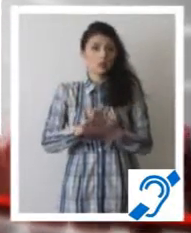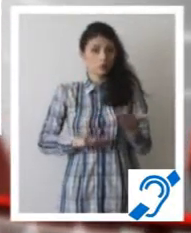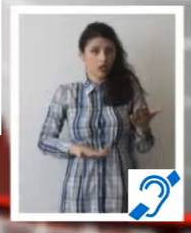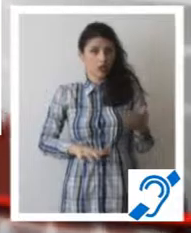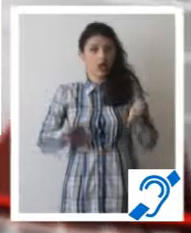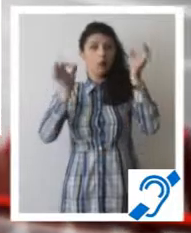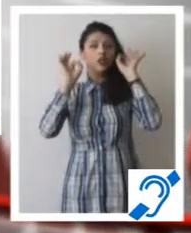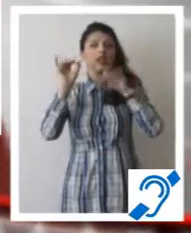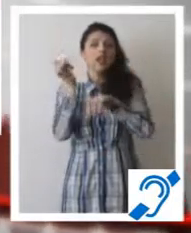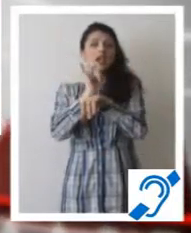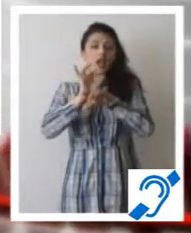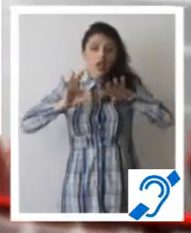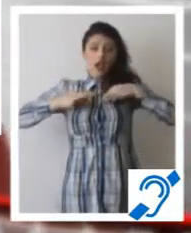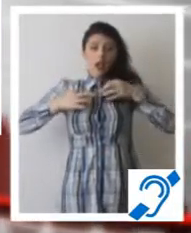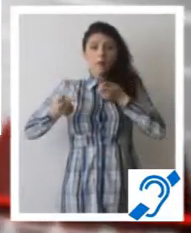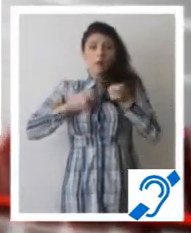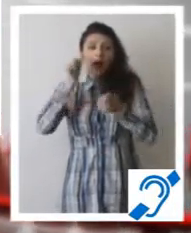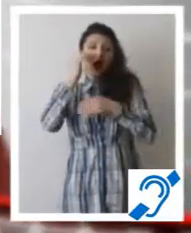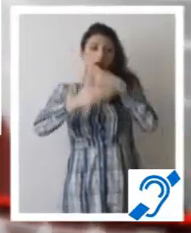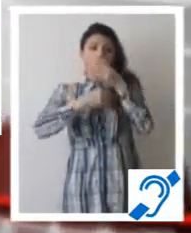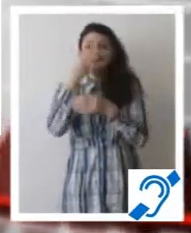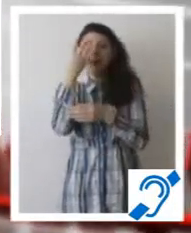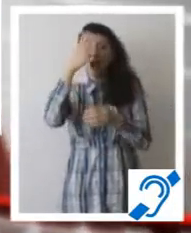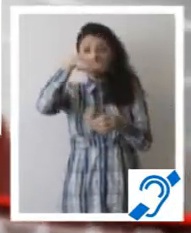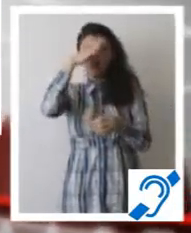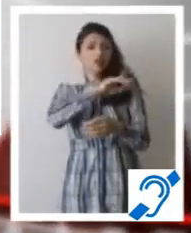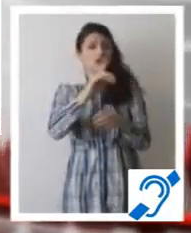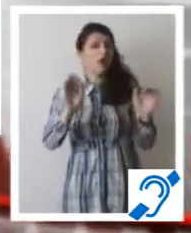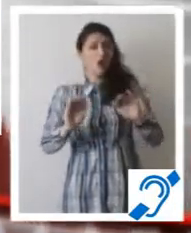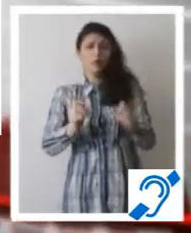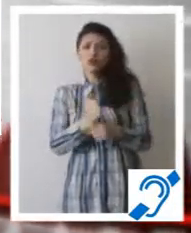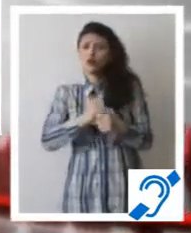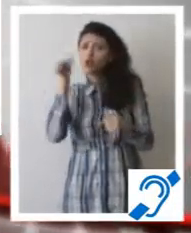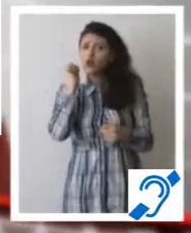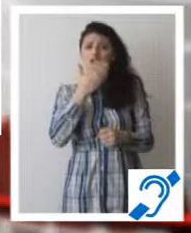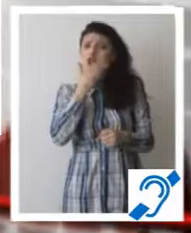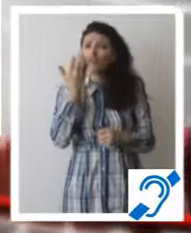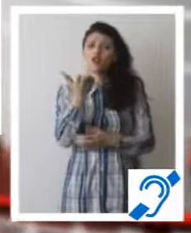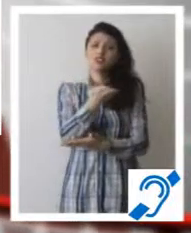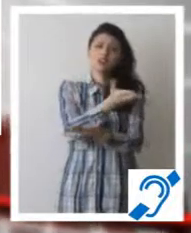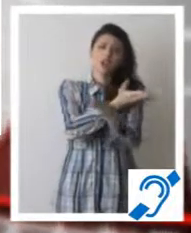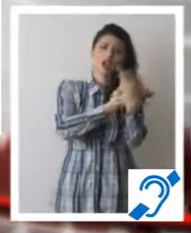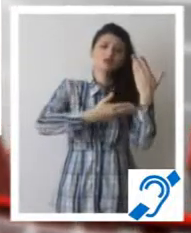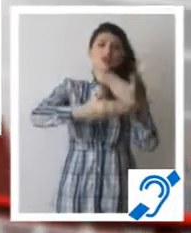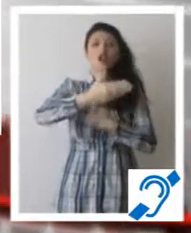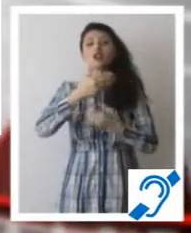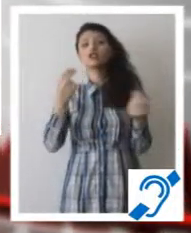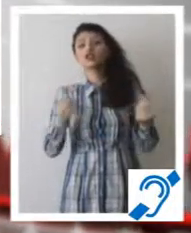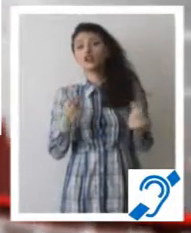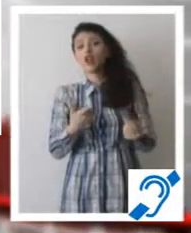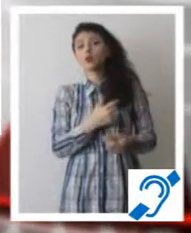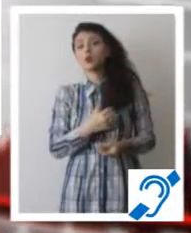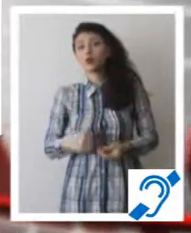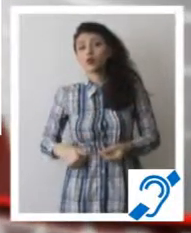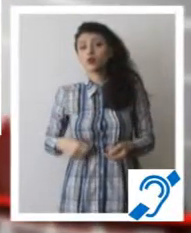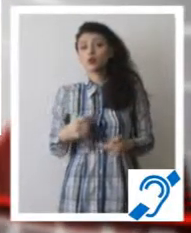Potrivit Direcției de Sănătate Publică Argeș, în ultimele 4 zile niciun copil din județul Argeș nu a fost transferat la vreo unitate sanitară din